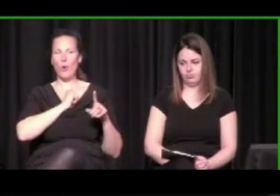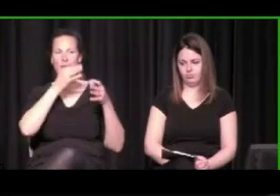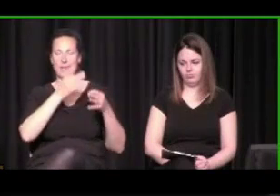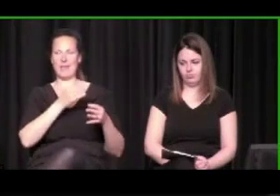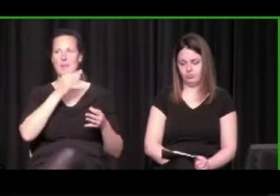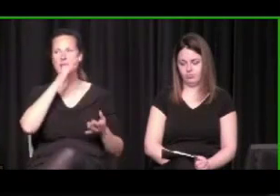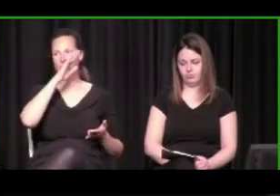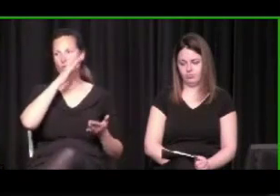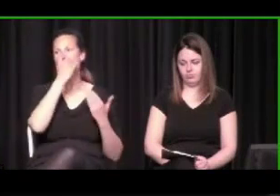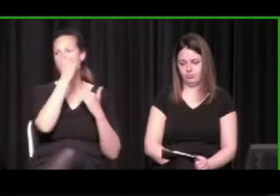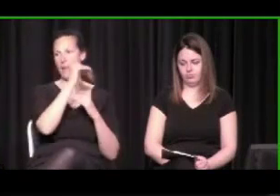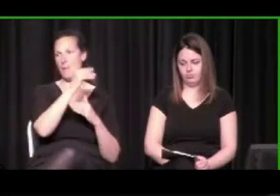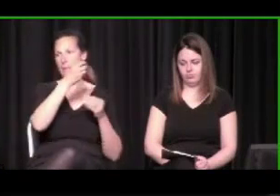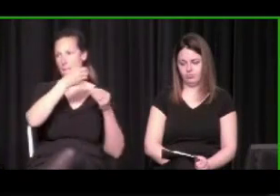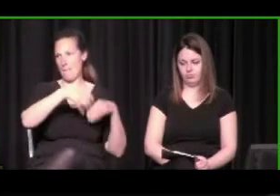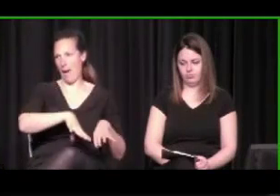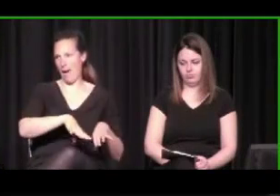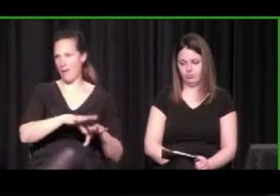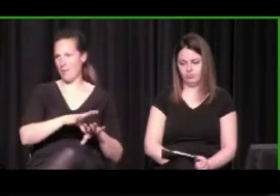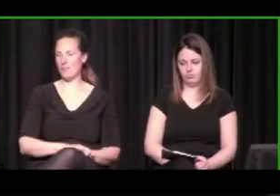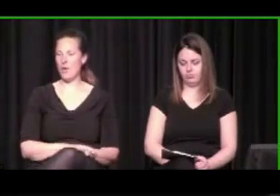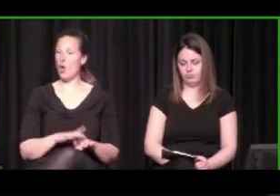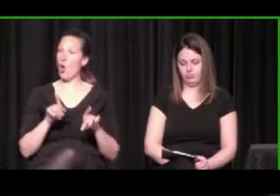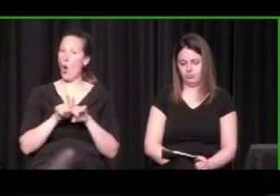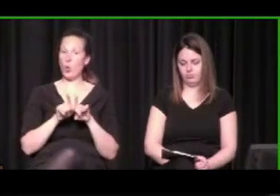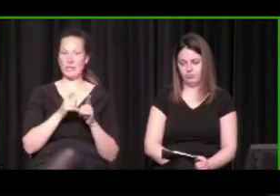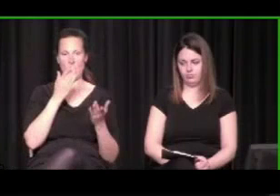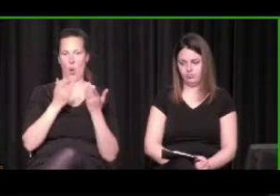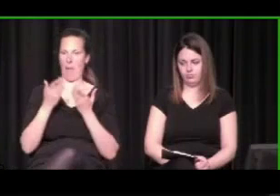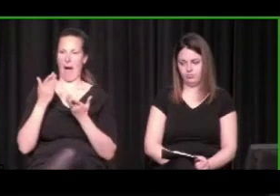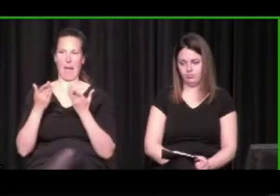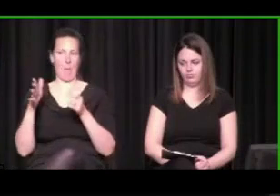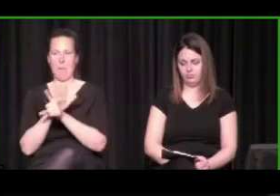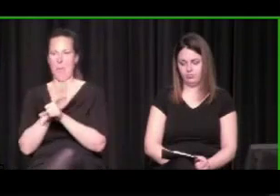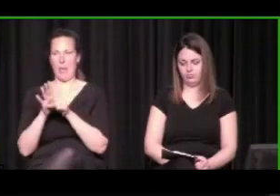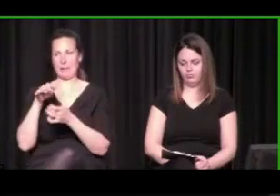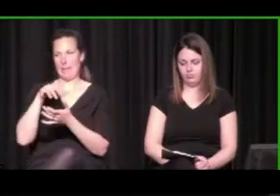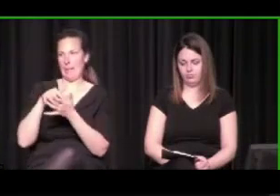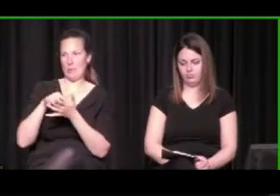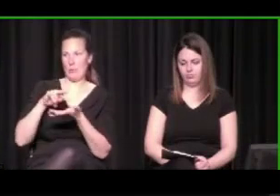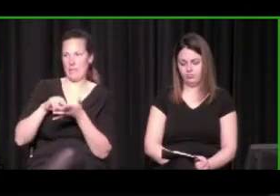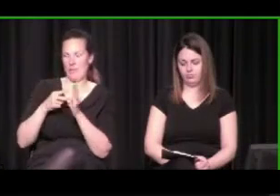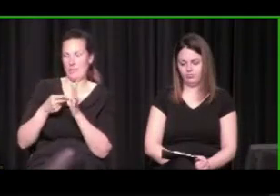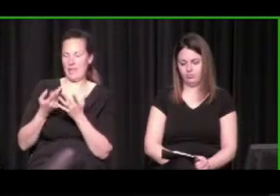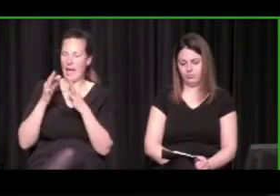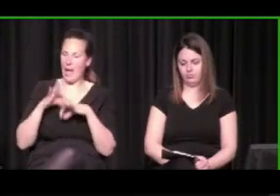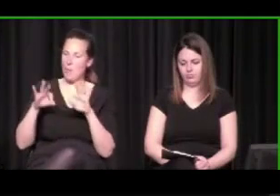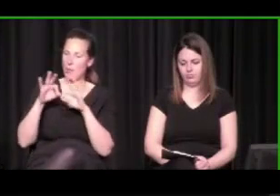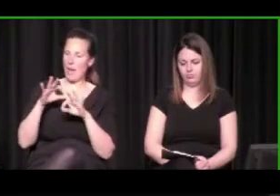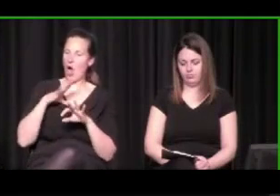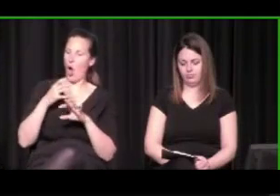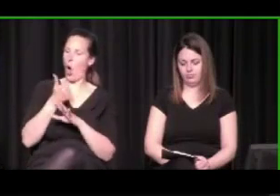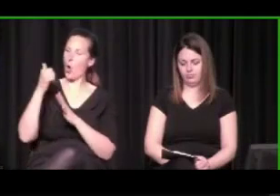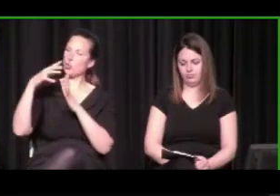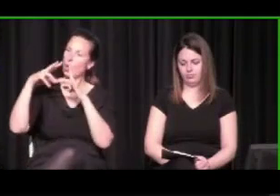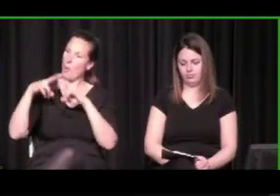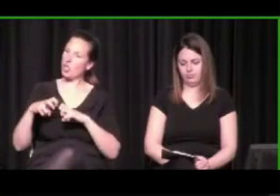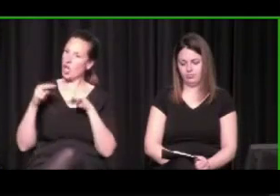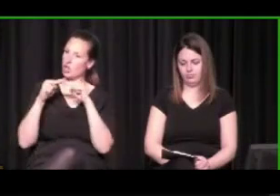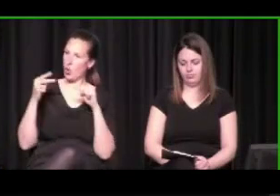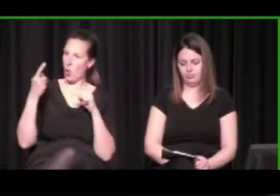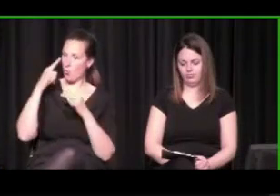le vieillissement. On manque un peu de mesures comparatives, donc je vous le disais, ce serait intéressant d'avoir des mesures objectives, mais en même